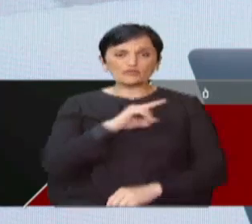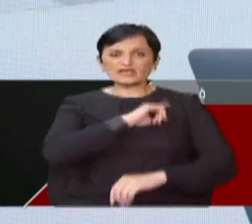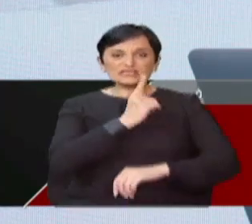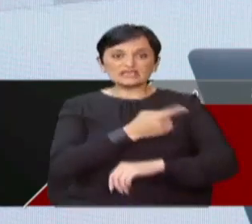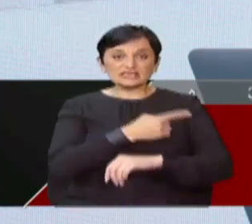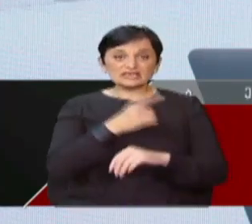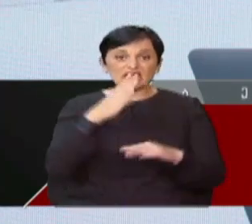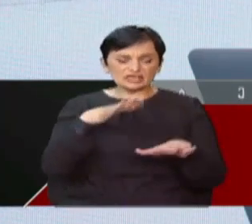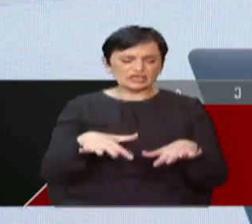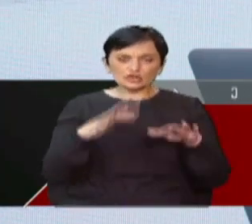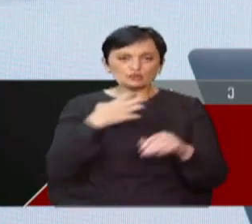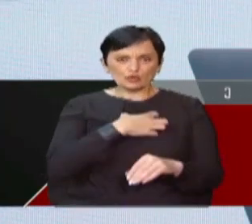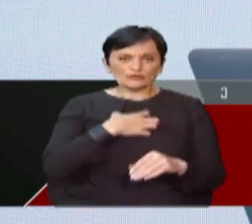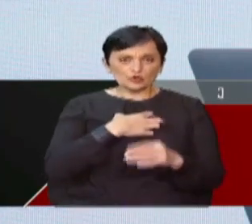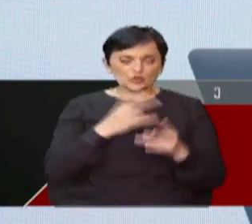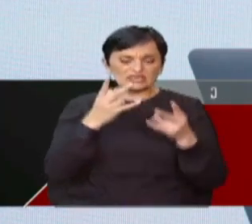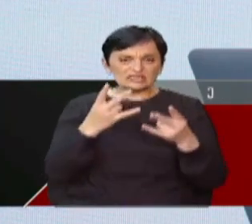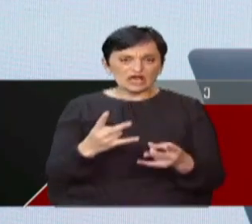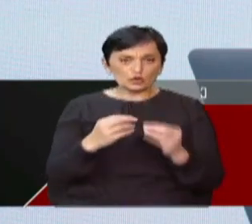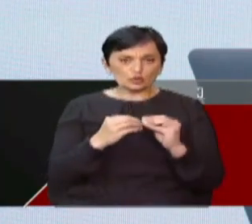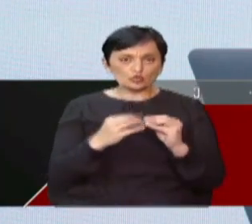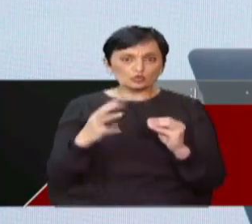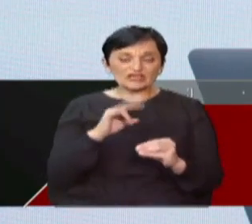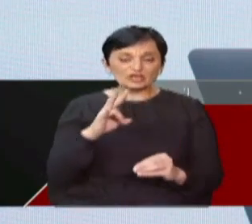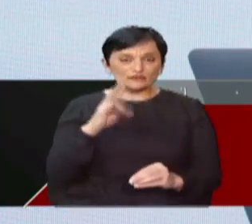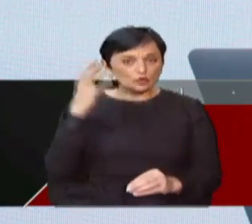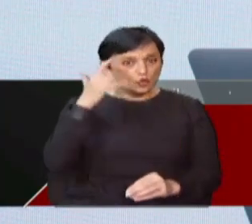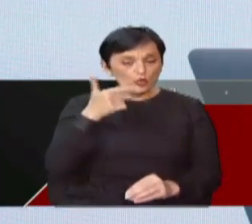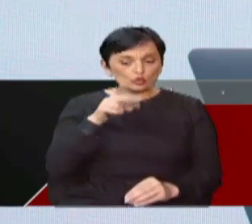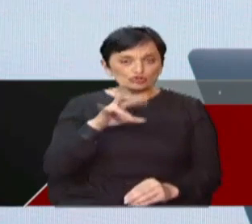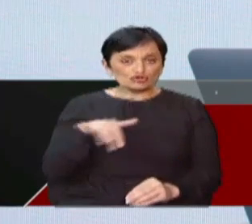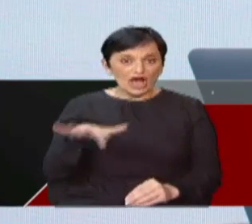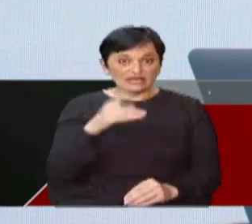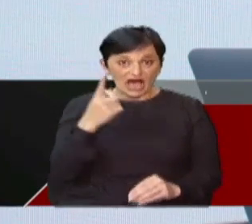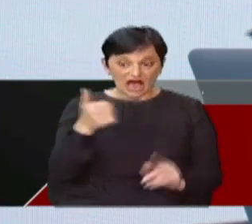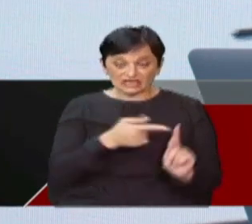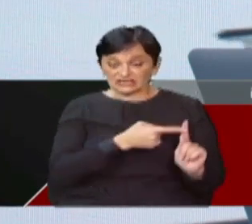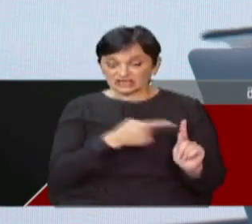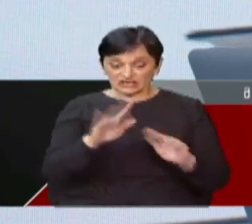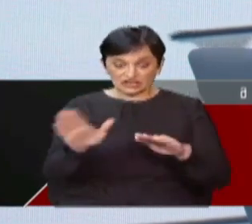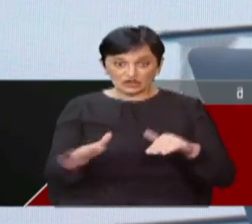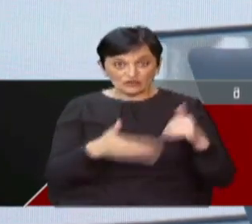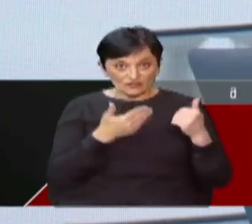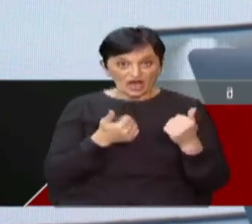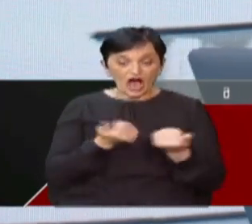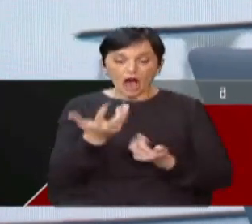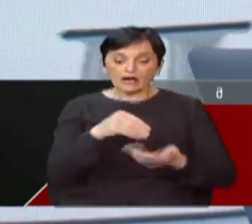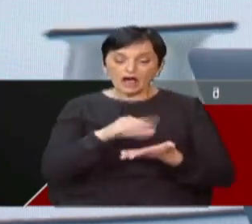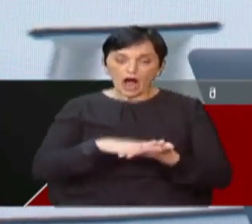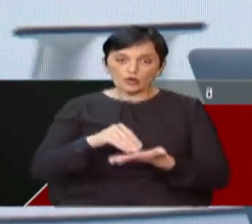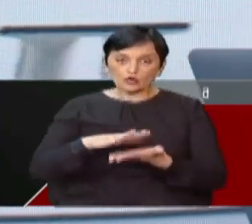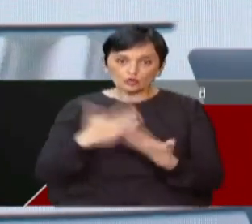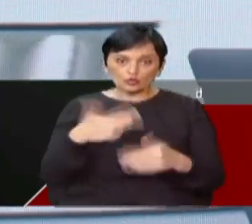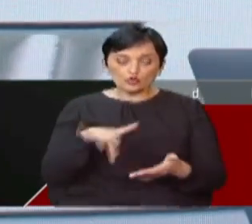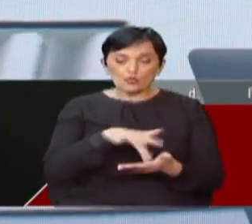ძლიერი ნალექის შედეგად მნიშვნელოვანი ზარალი მიადგა 15 ივნის გურჯაანს. სტიქიიდან ერთი კვირა გავიდა. მოხერხდა თუ არა ზარალის აღრიცხვა და გატარდა თუ